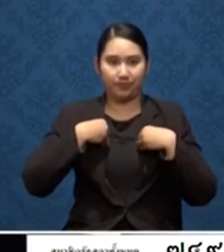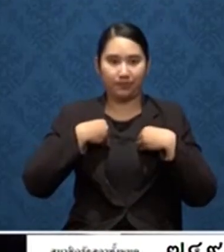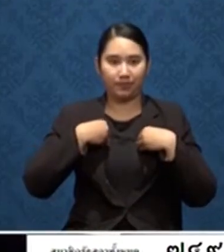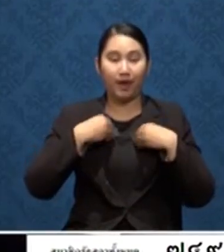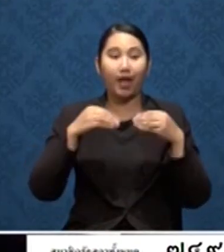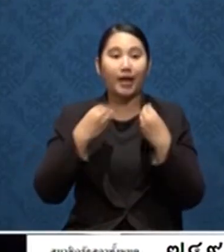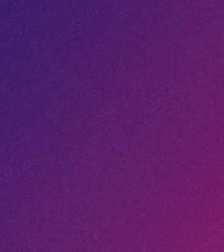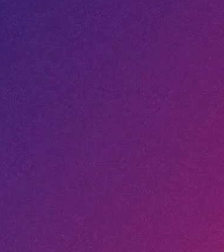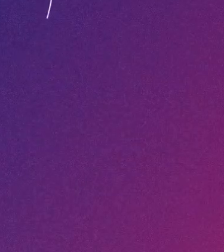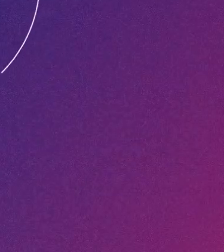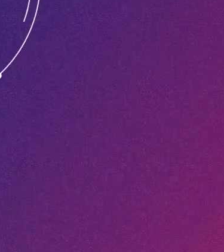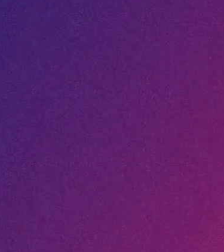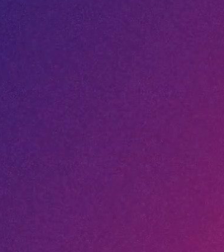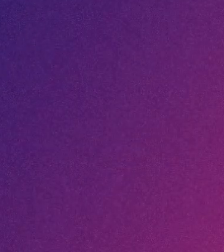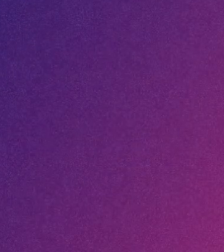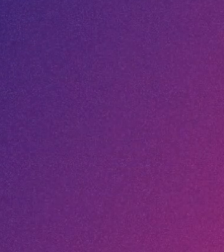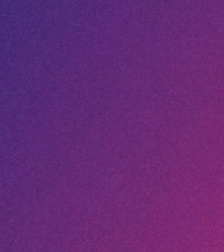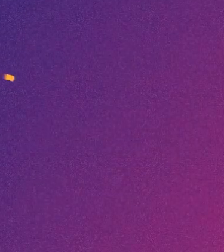ทหาร